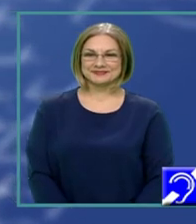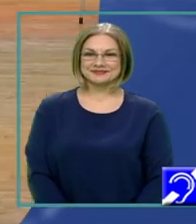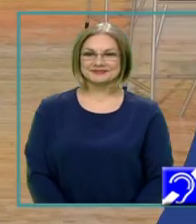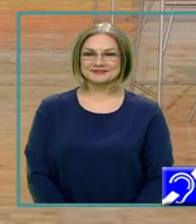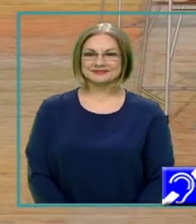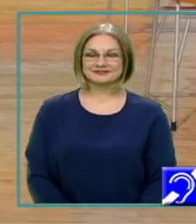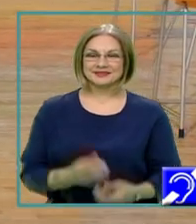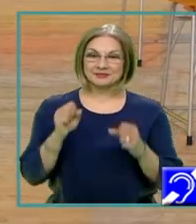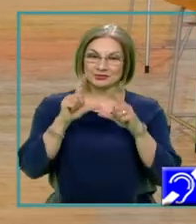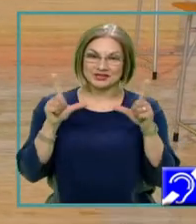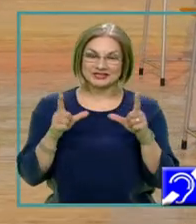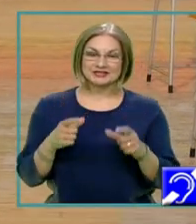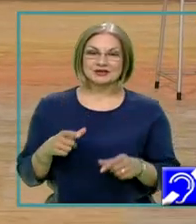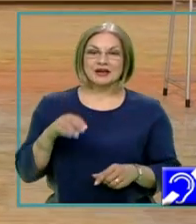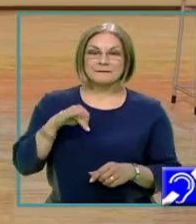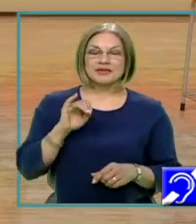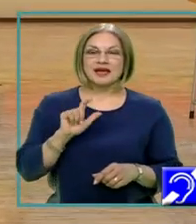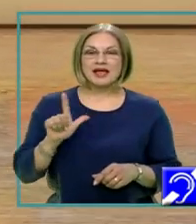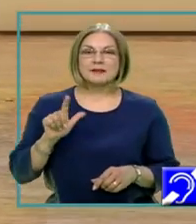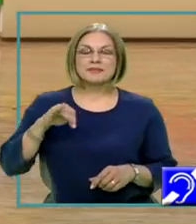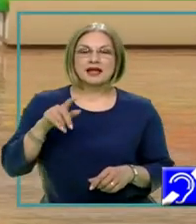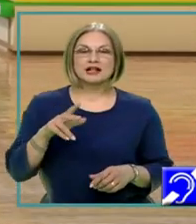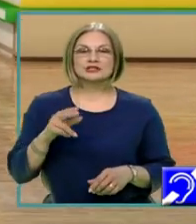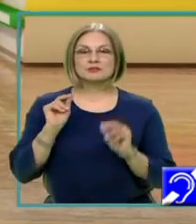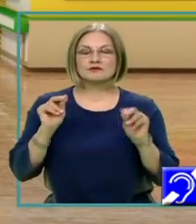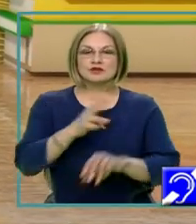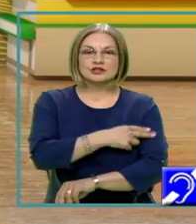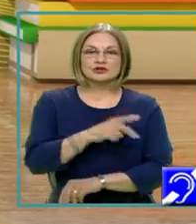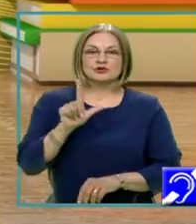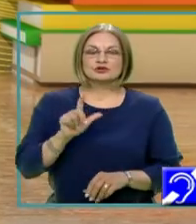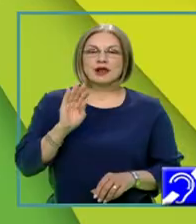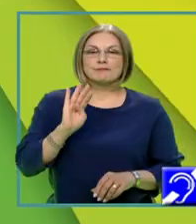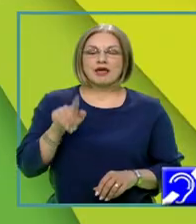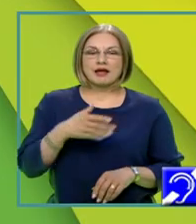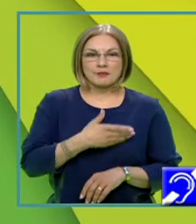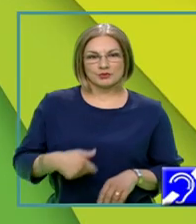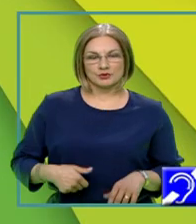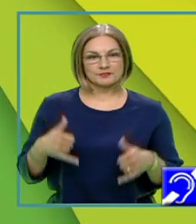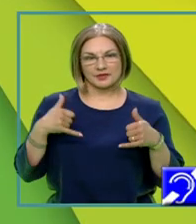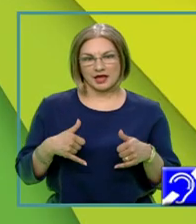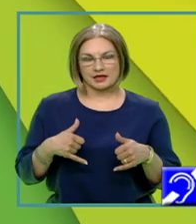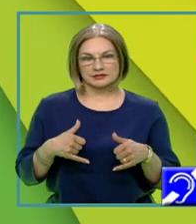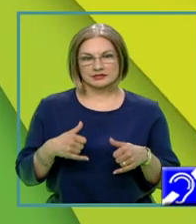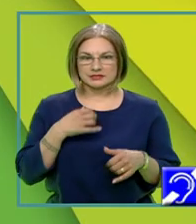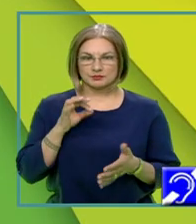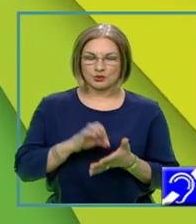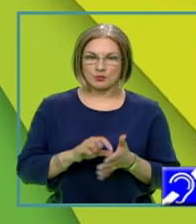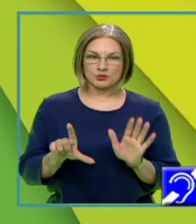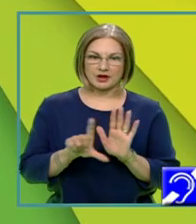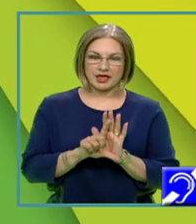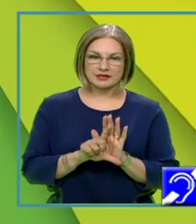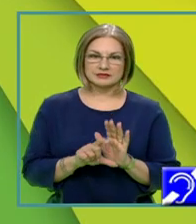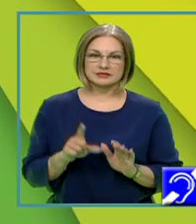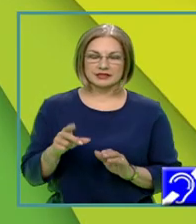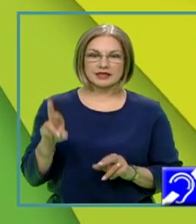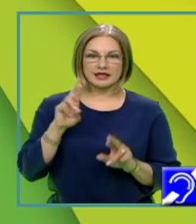Bună ziua Sunt Mihai Mihalcea profesor la Liceul Teoretic Lucian Blaga din București astăzi o să vă propun o lecție de